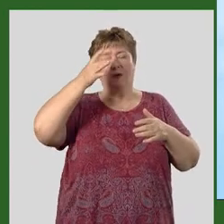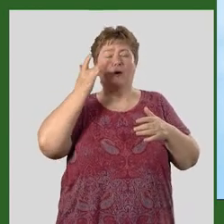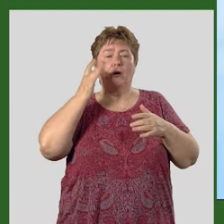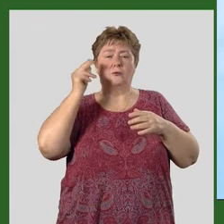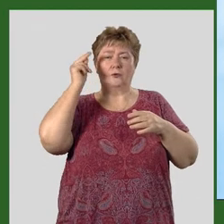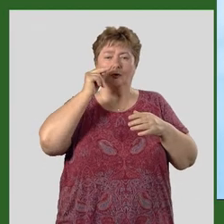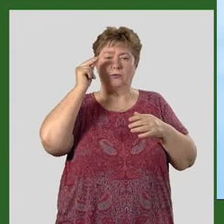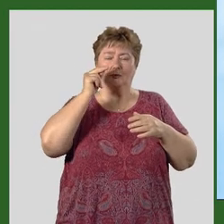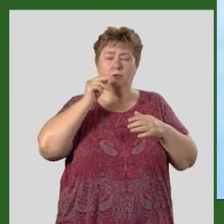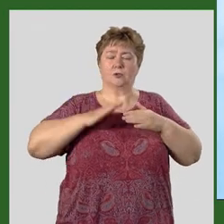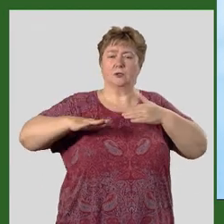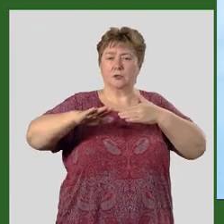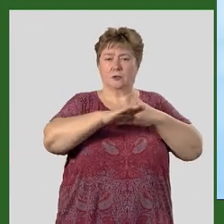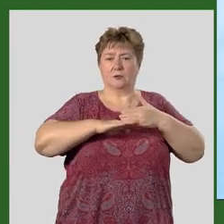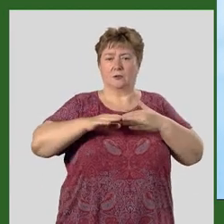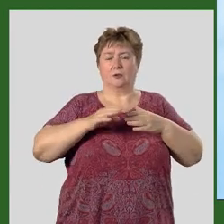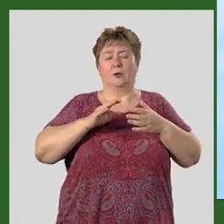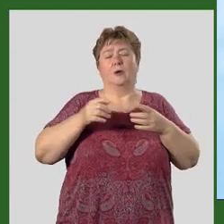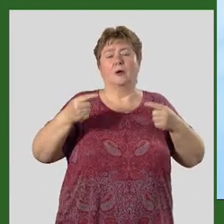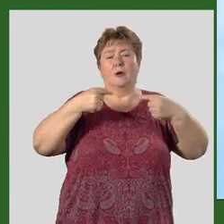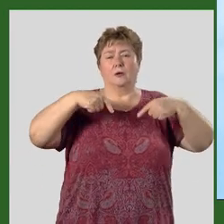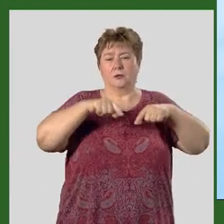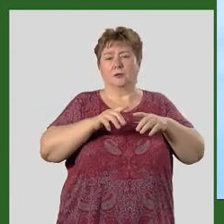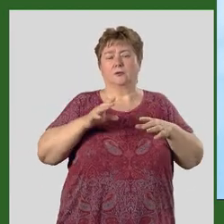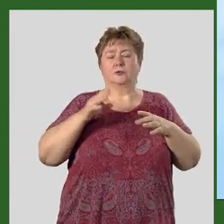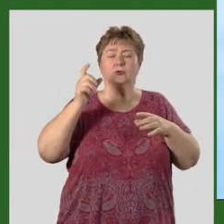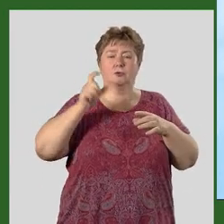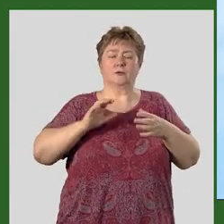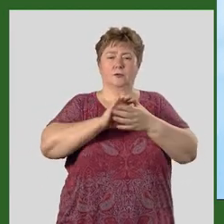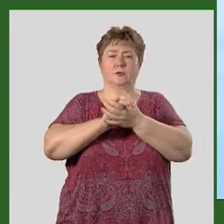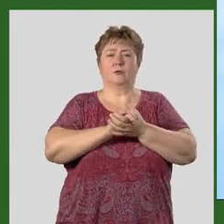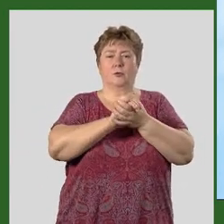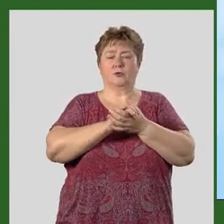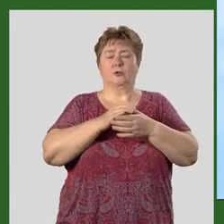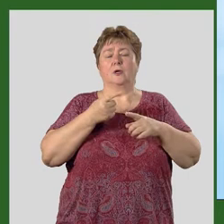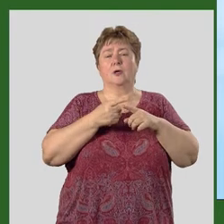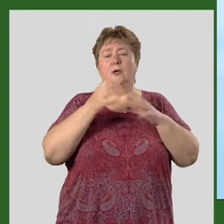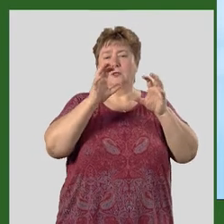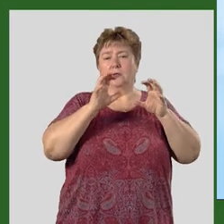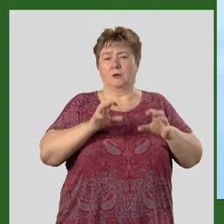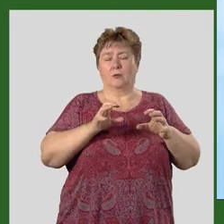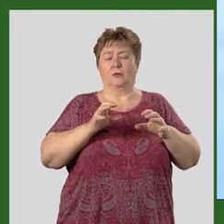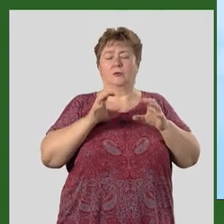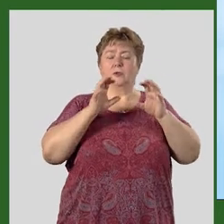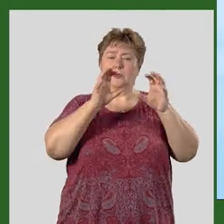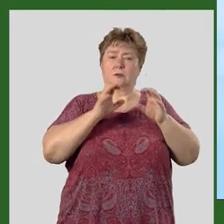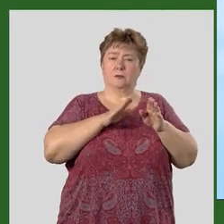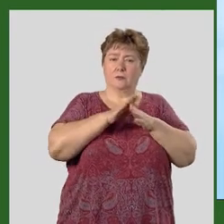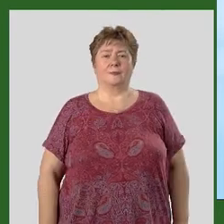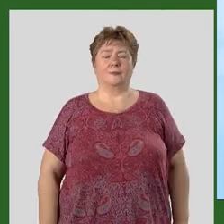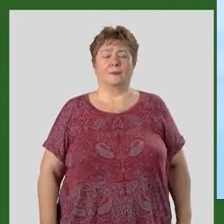которая изучает территориальную организацию человеческого общества, ее законы и